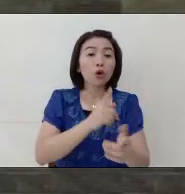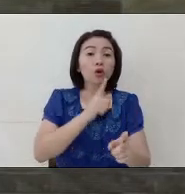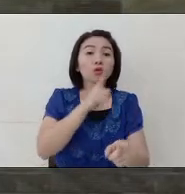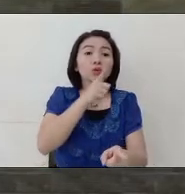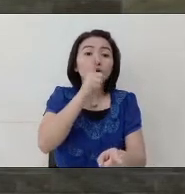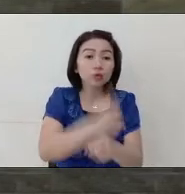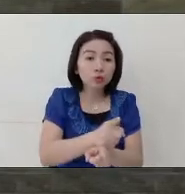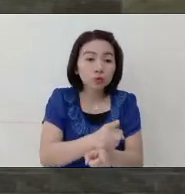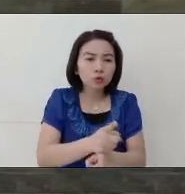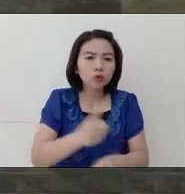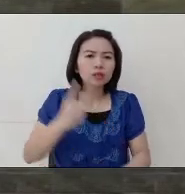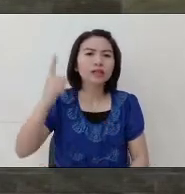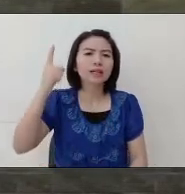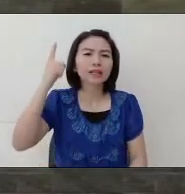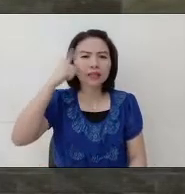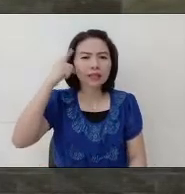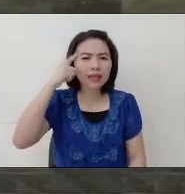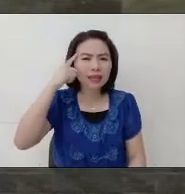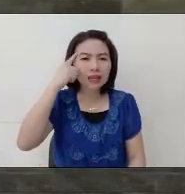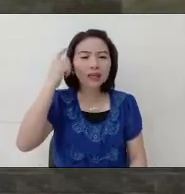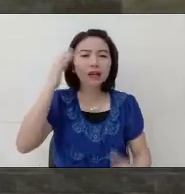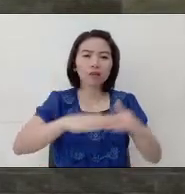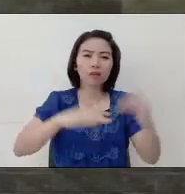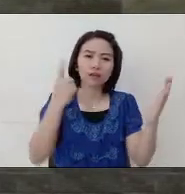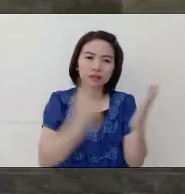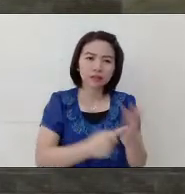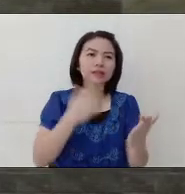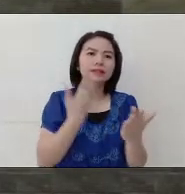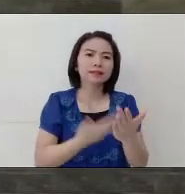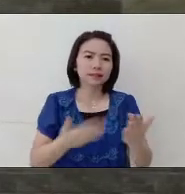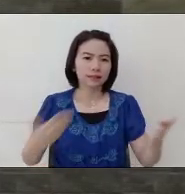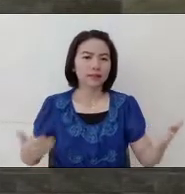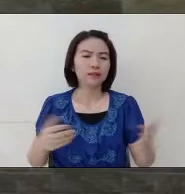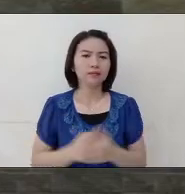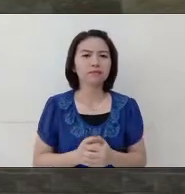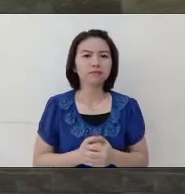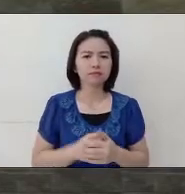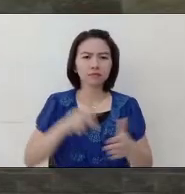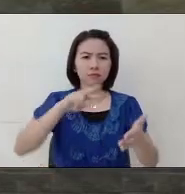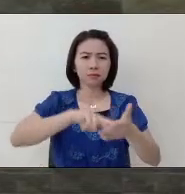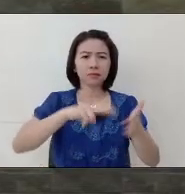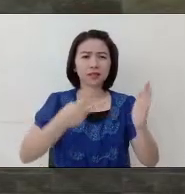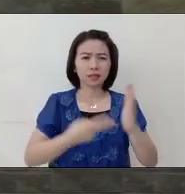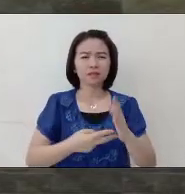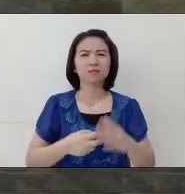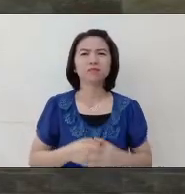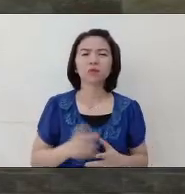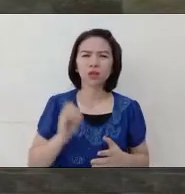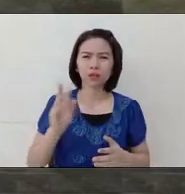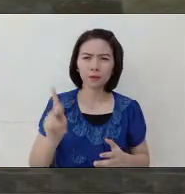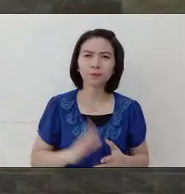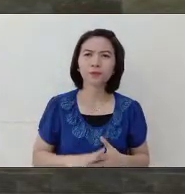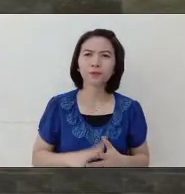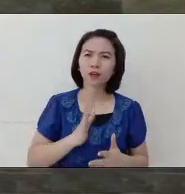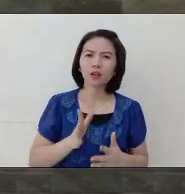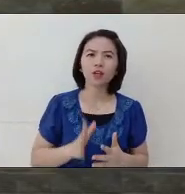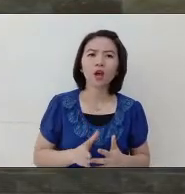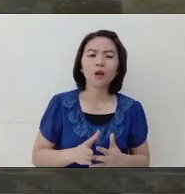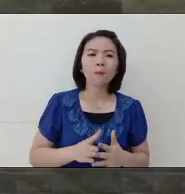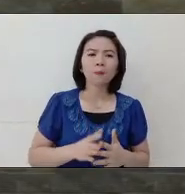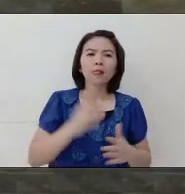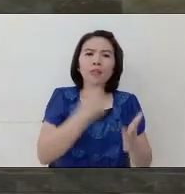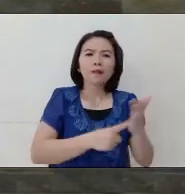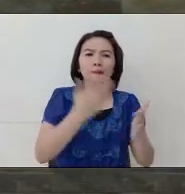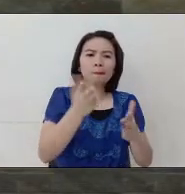Think on these things. Okay? Anong ibig sabihin ni Paul? Alright, ito ang ilagay mo sa iyong